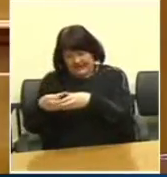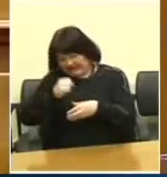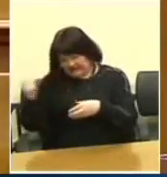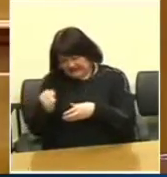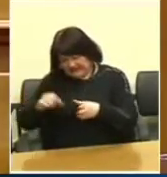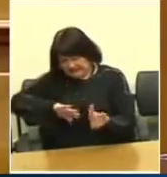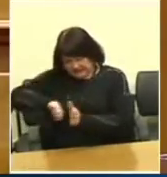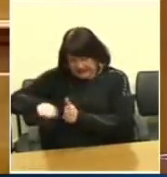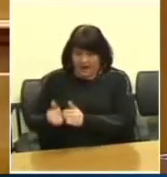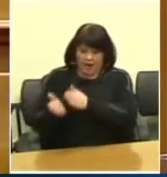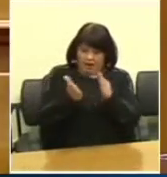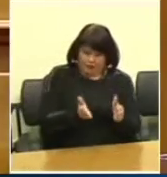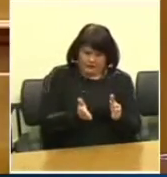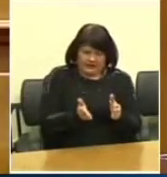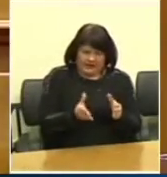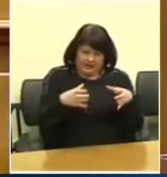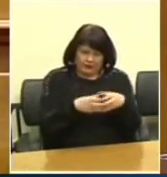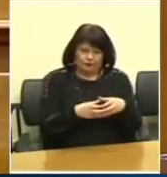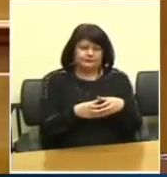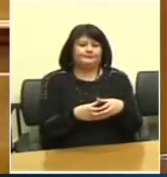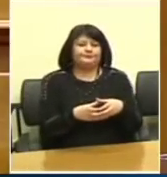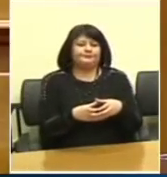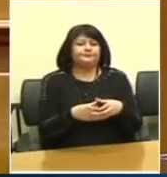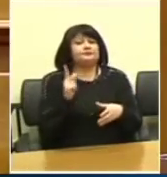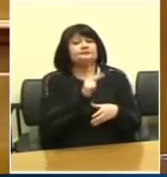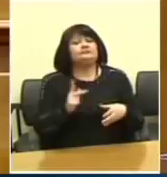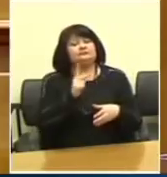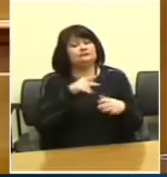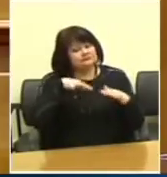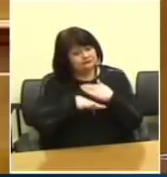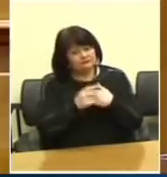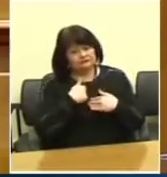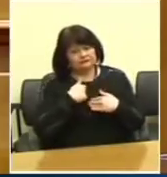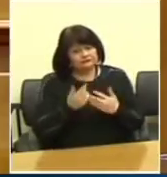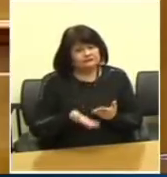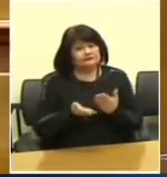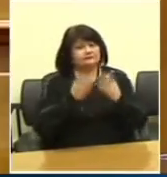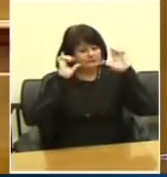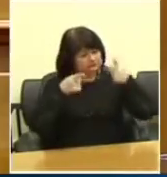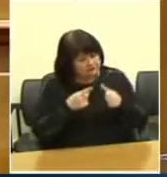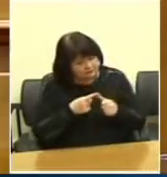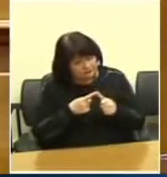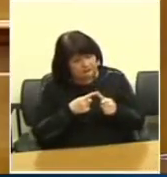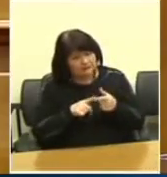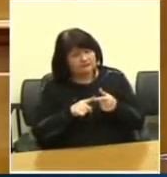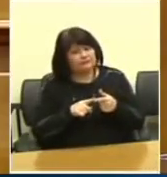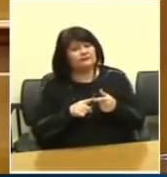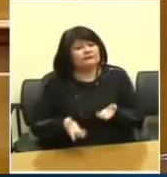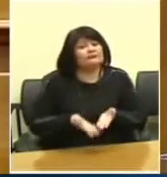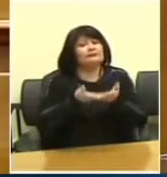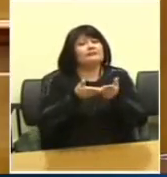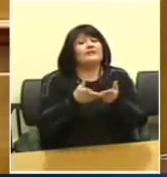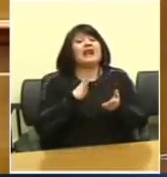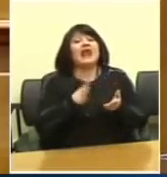πλευρά έχουμε την κοινωνική τάση που επιδιώκει την ενίσχυση της δημοκρατίας, την ενίσχυση της λαϊκής